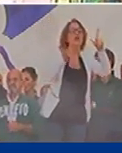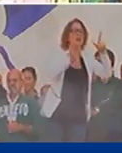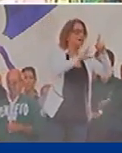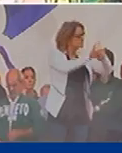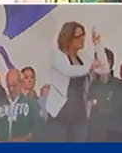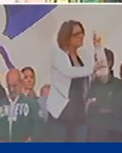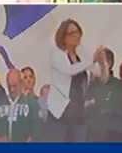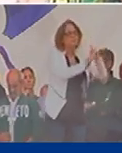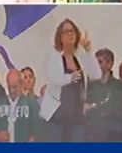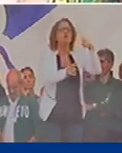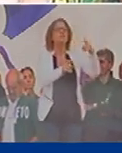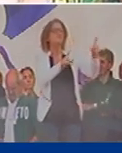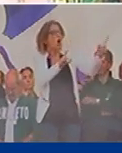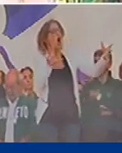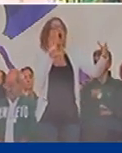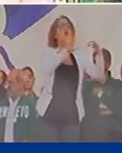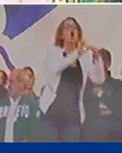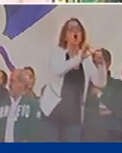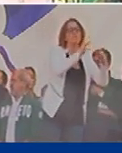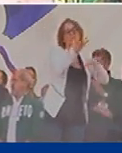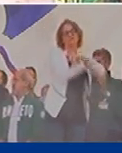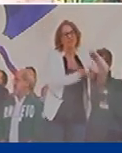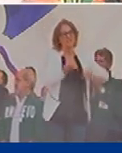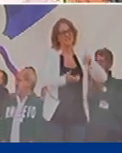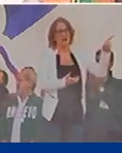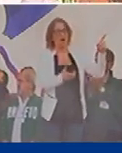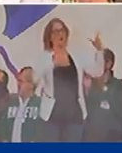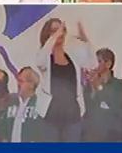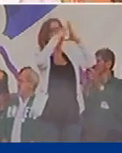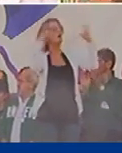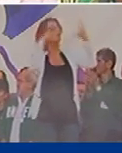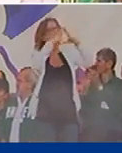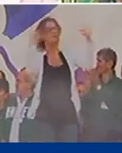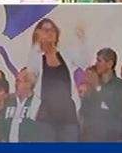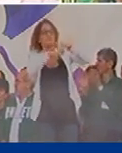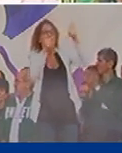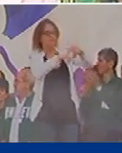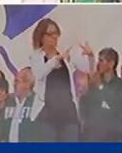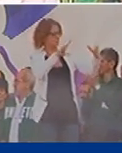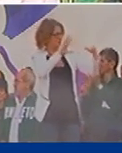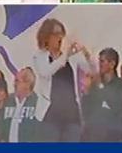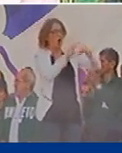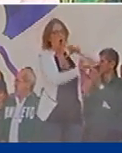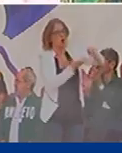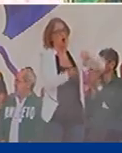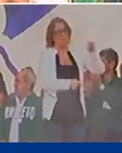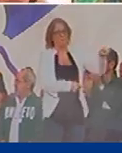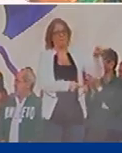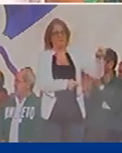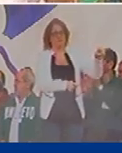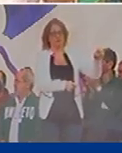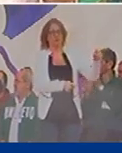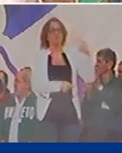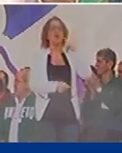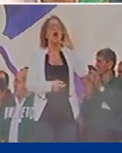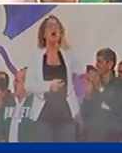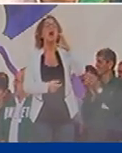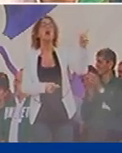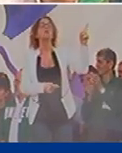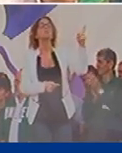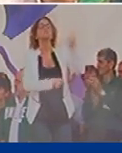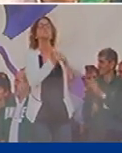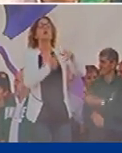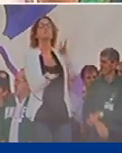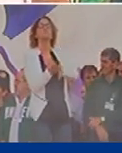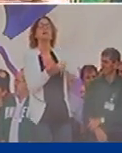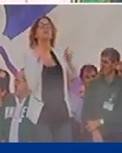principali complici del disastro delle fabbriche in Italia. Dov'era la Camusso quando veniva approvata